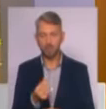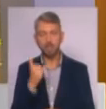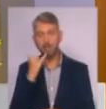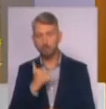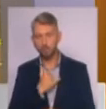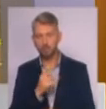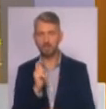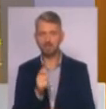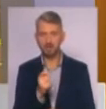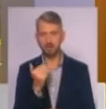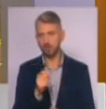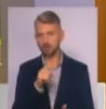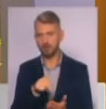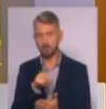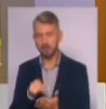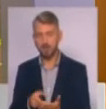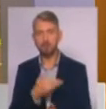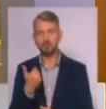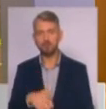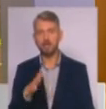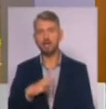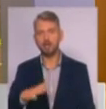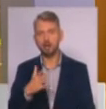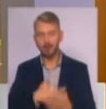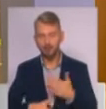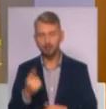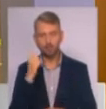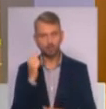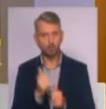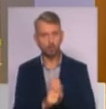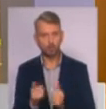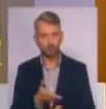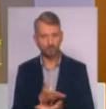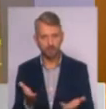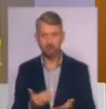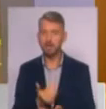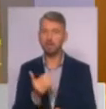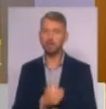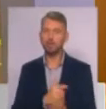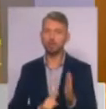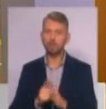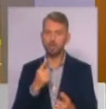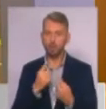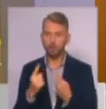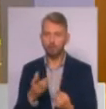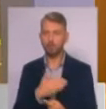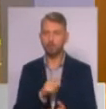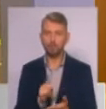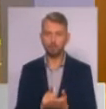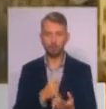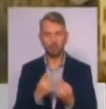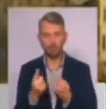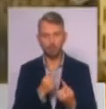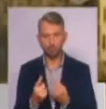Телефонуйте, ставте ваші запитання. Ми вже раді почути кожного з вас. Пані Людмило, з вами хочу розпочати нашу розмову. Ми обов'язково сьогодні